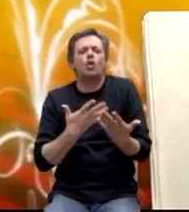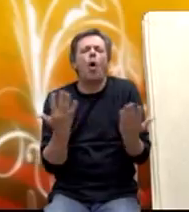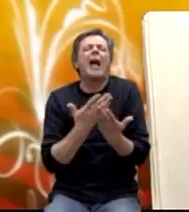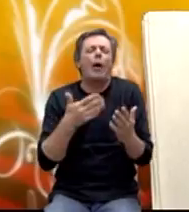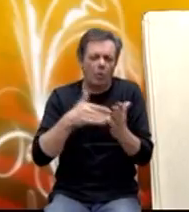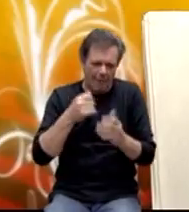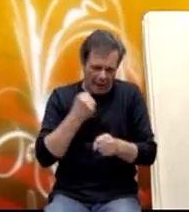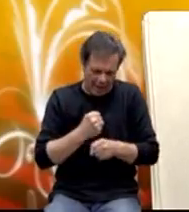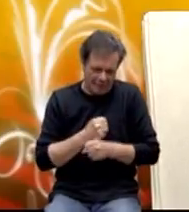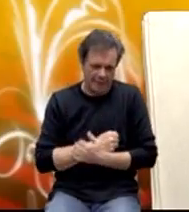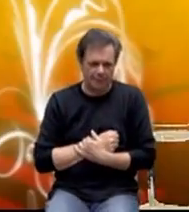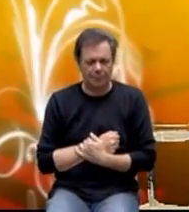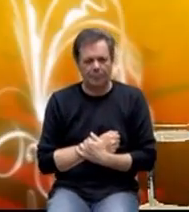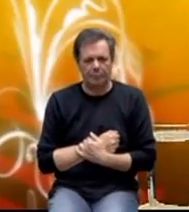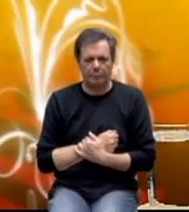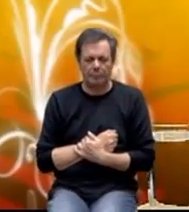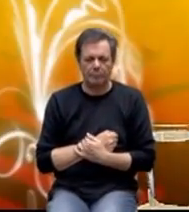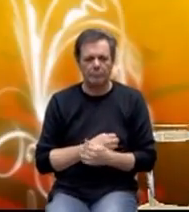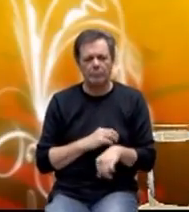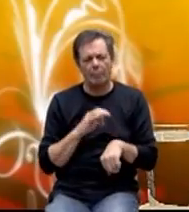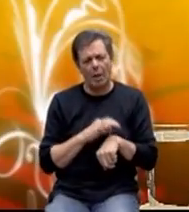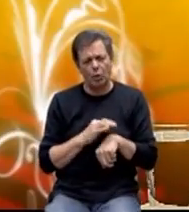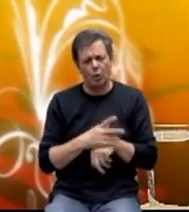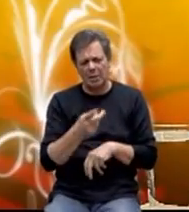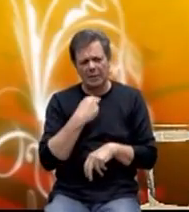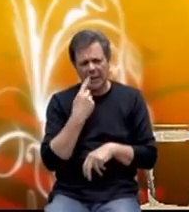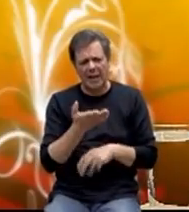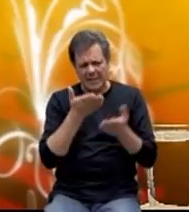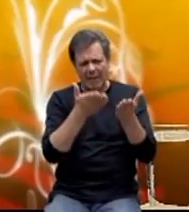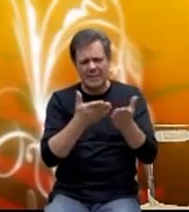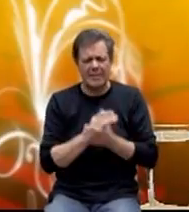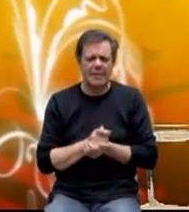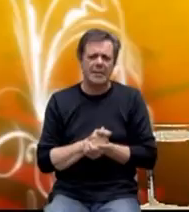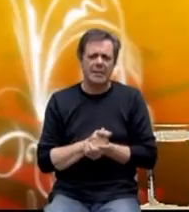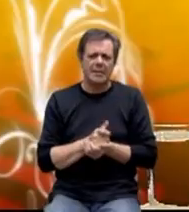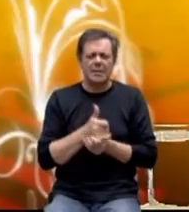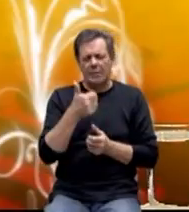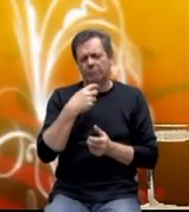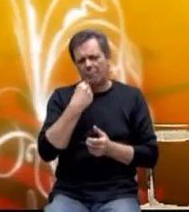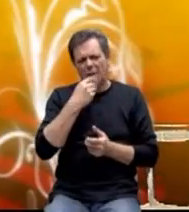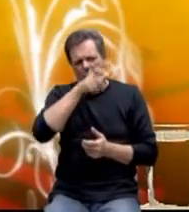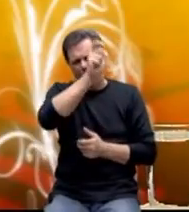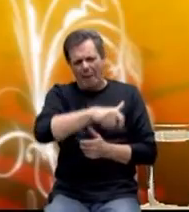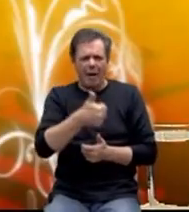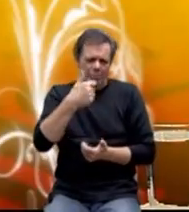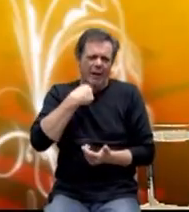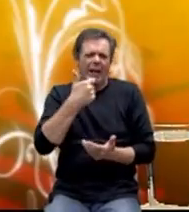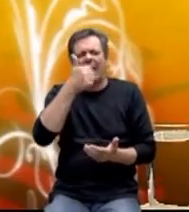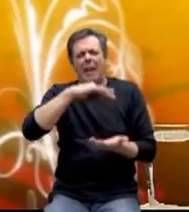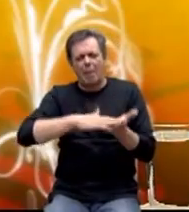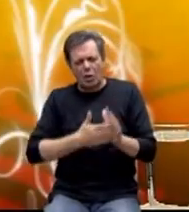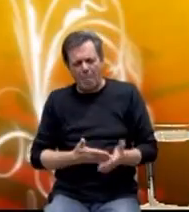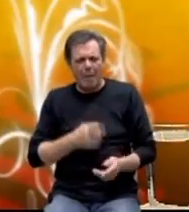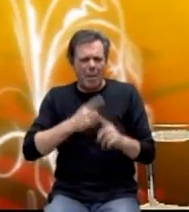Da. Jer evo doktorica Portolan kad je rekla za vas da rekla je jedan bračni par i tako dalje, baš na taj dan